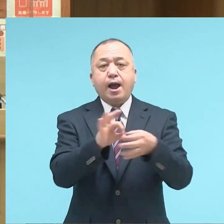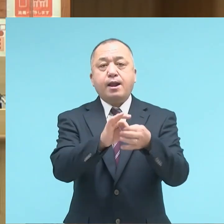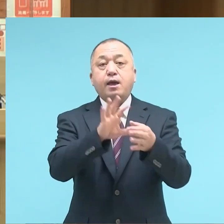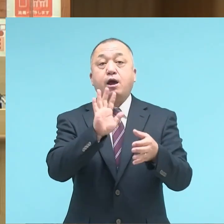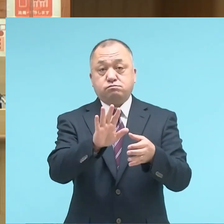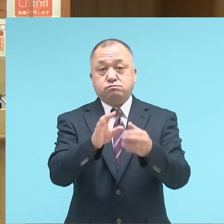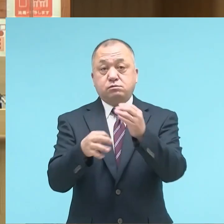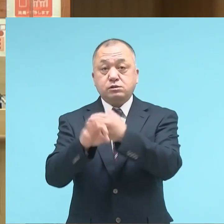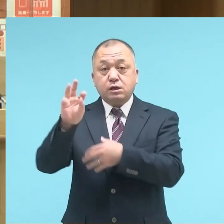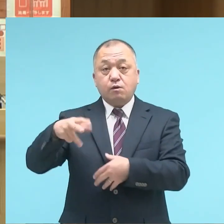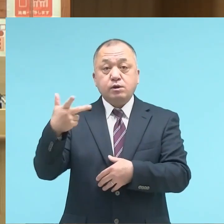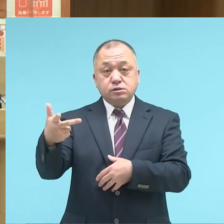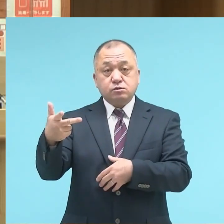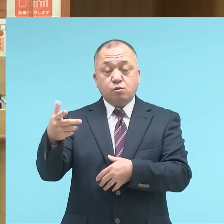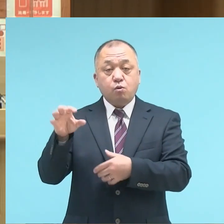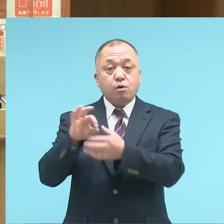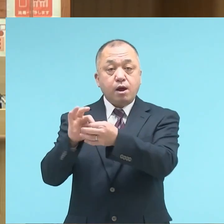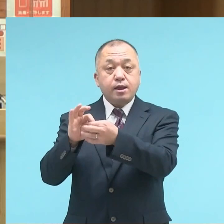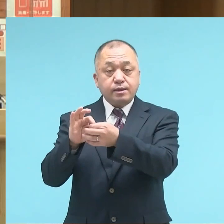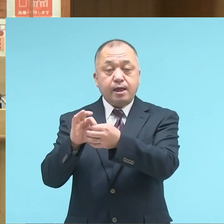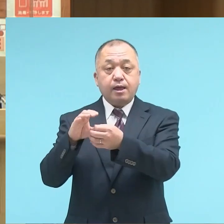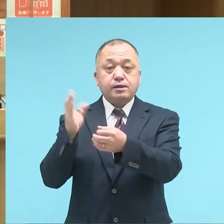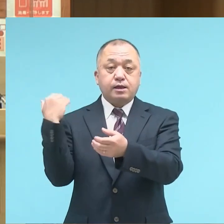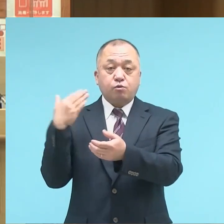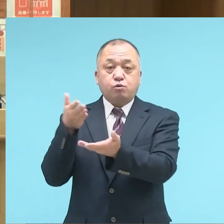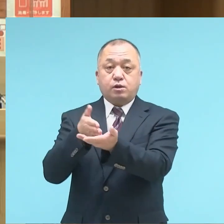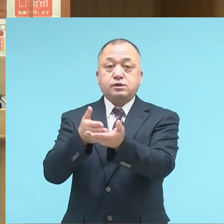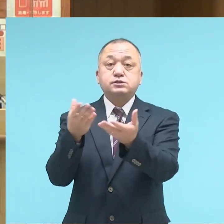ほど旭川市の感染状況についてお話をさせてい